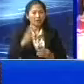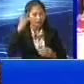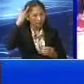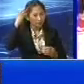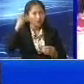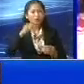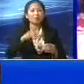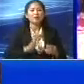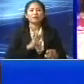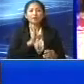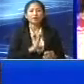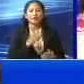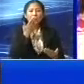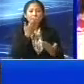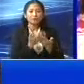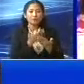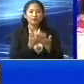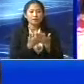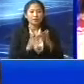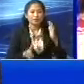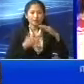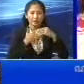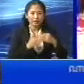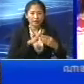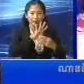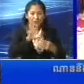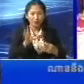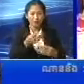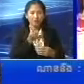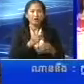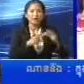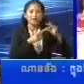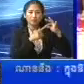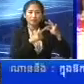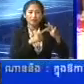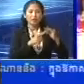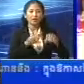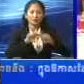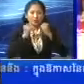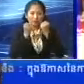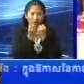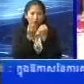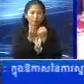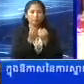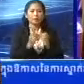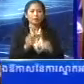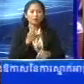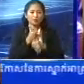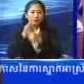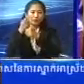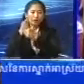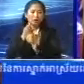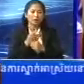ម៉ាដាក៏បានសម្ដែងនឹងការកោតសរសើរចំពោះរាជរដ្ឋាភិបាលកម្ពុជាជាពិសេសក្រសួងសង្គមការិច្ចដែលបានផ្ដល់ការគាំទ្រដ